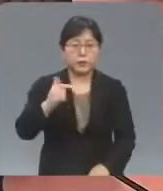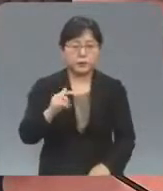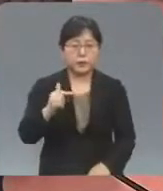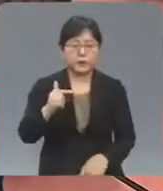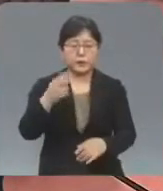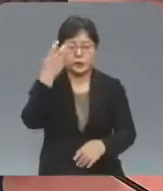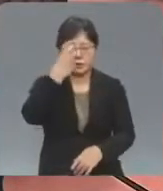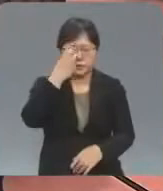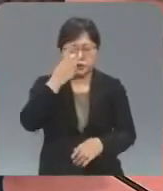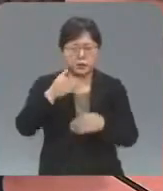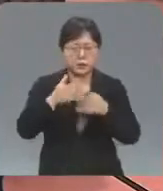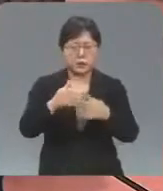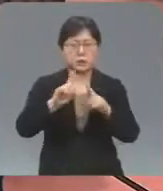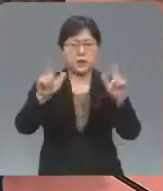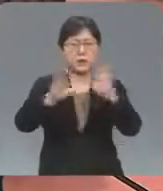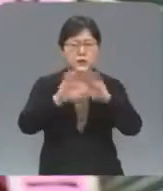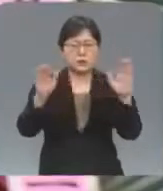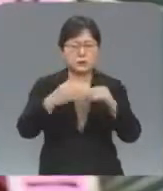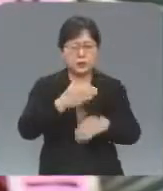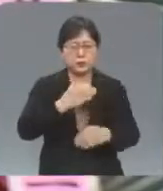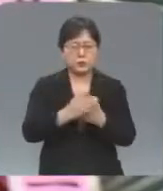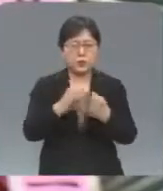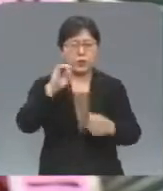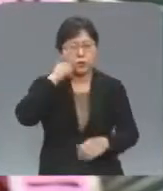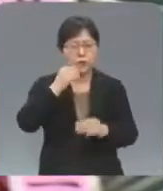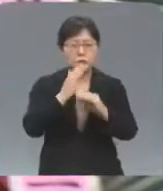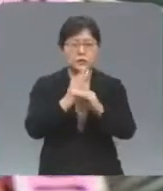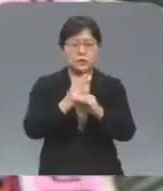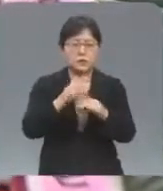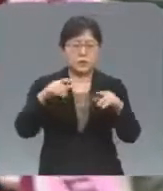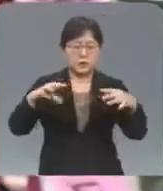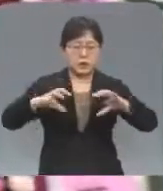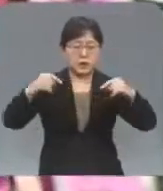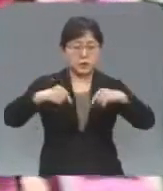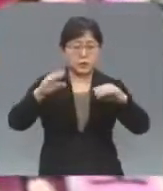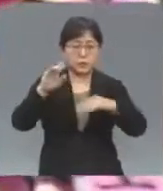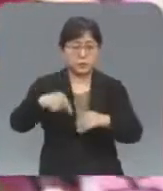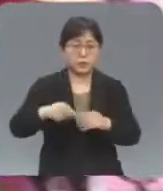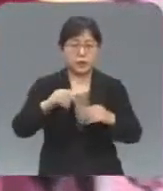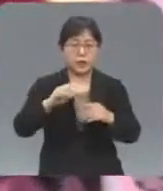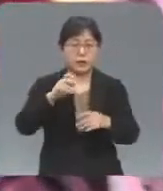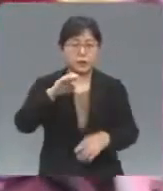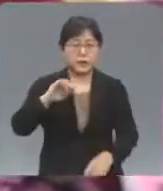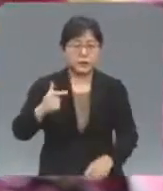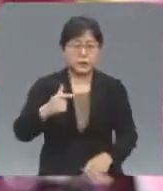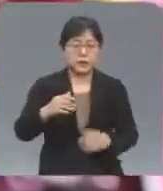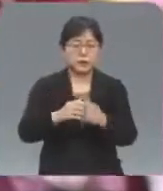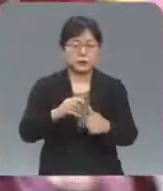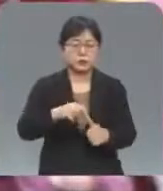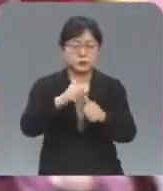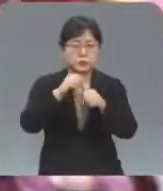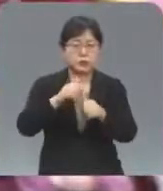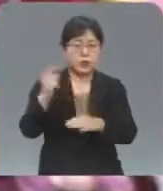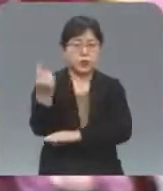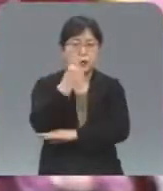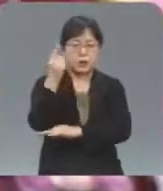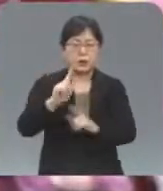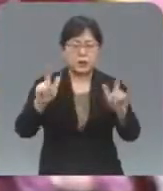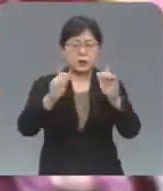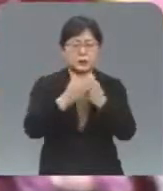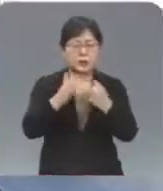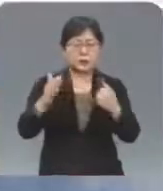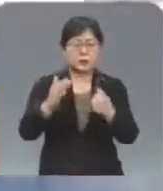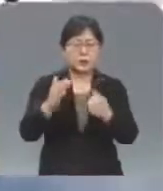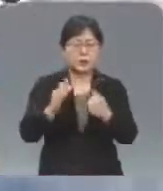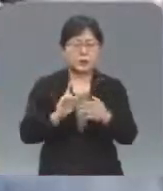수색작업이 기상 악화로 어려움을 겪고 있습니다 외교부는 오늘 파키스탄 육군 1군 구조대 헬기가 기상 조건이 나빠서 뜨지